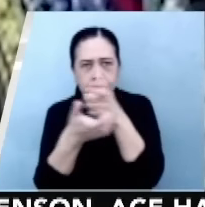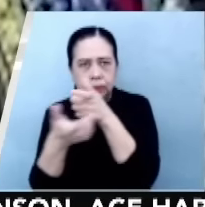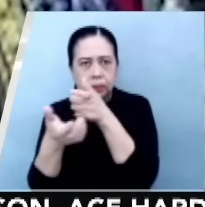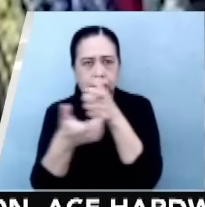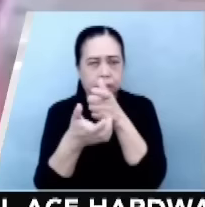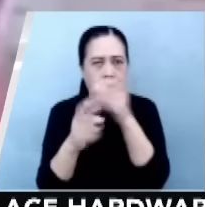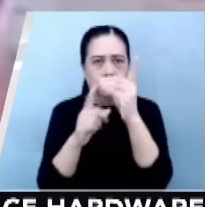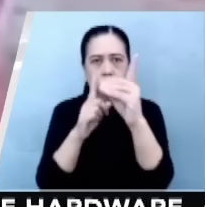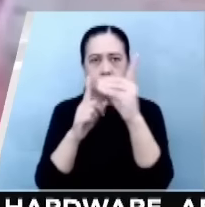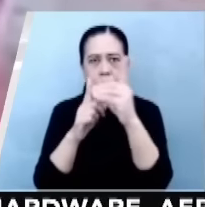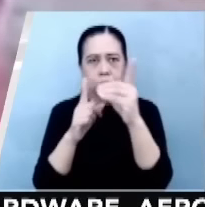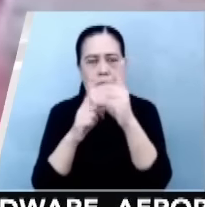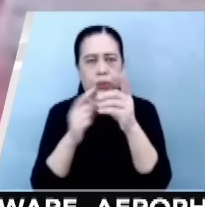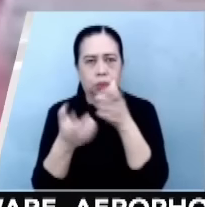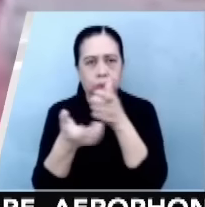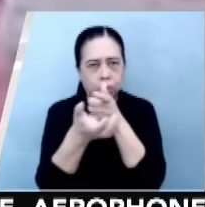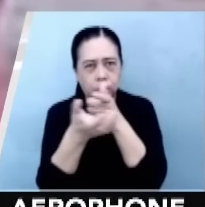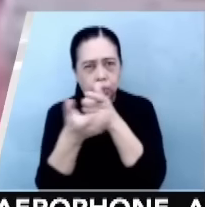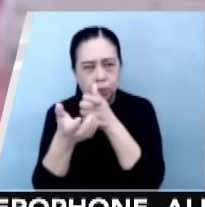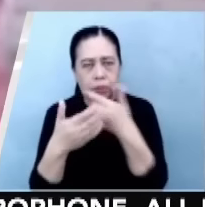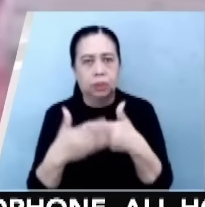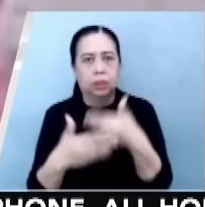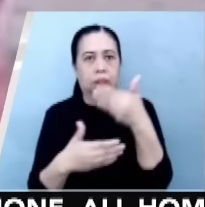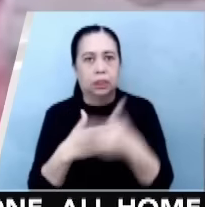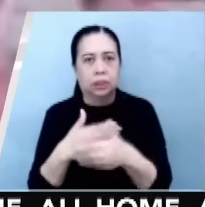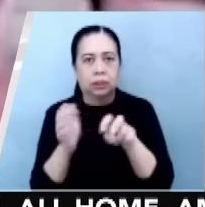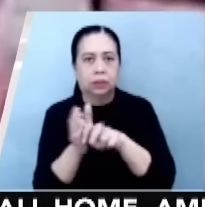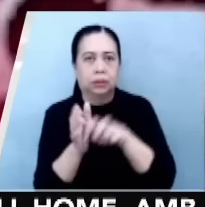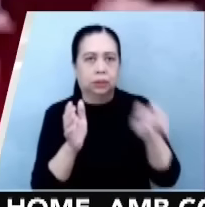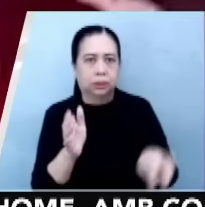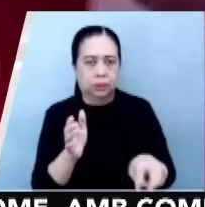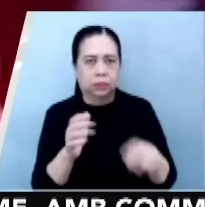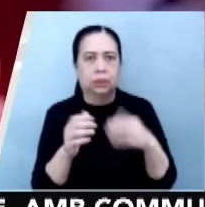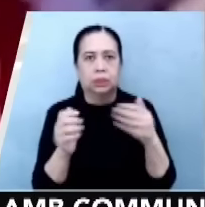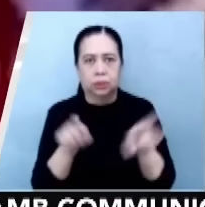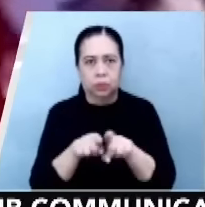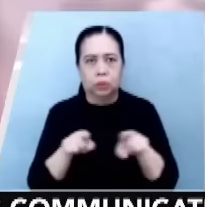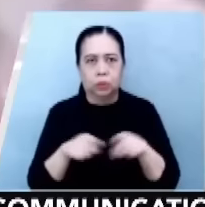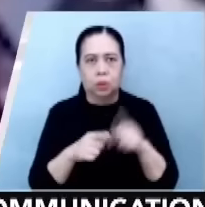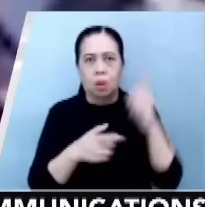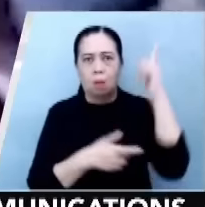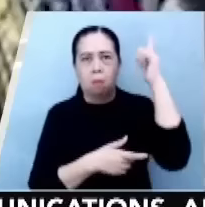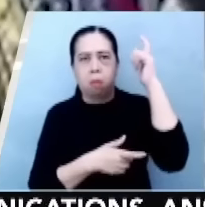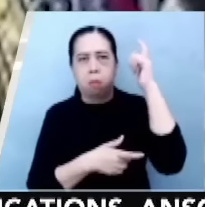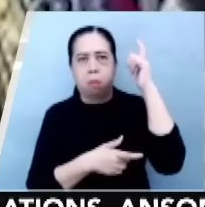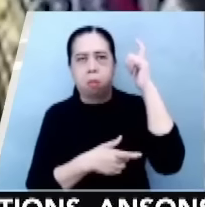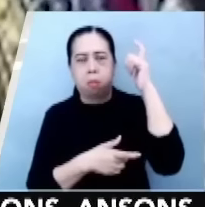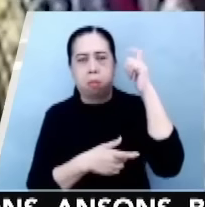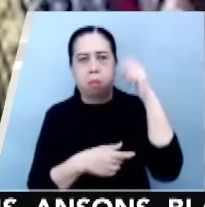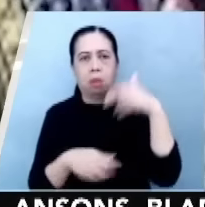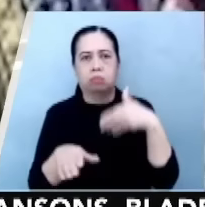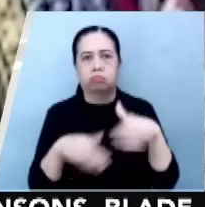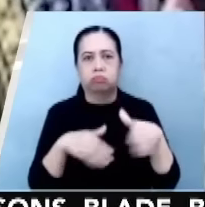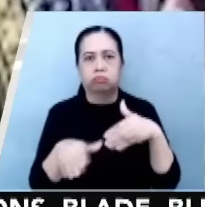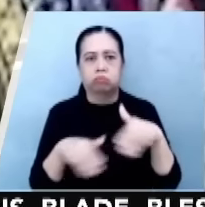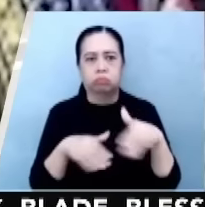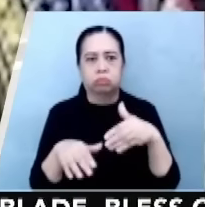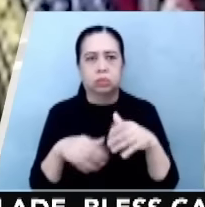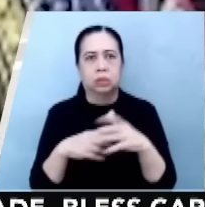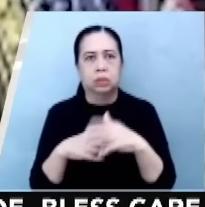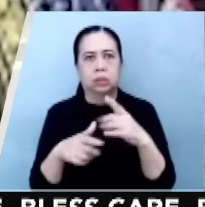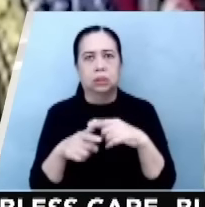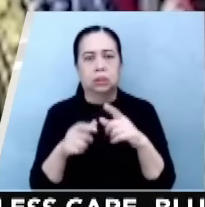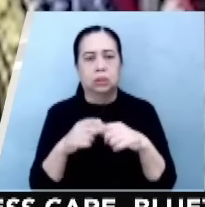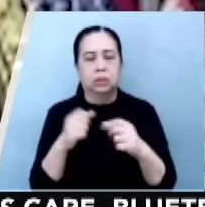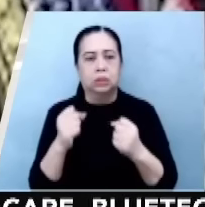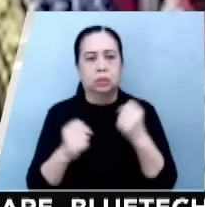hall. Surod na bumaba ang kanyang kasamahan na nagpaputok sa ere. Lumakad pa ang gunman habang napakaripas ng takbo ang